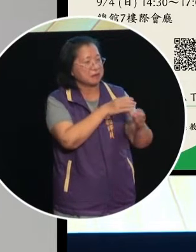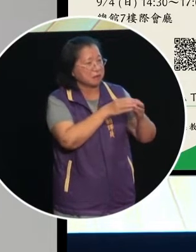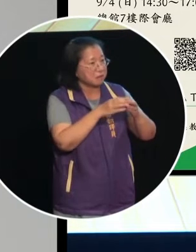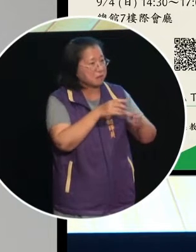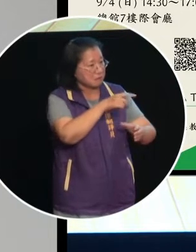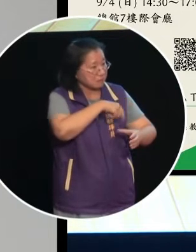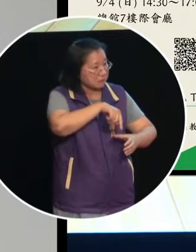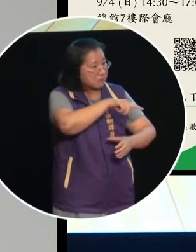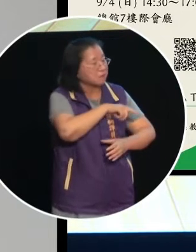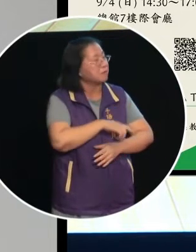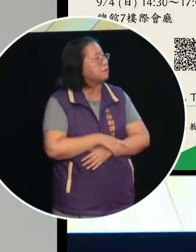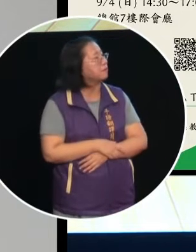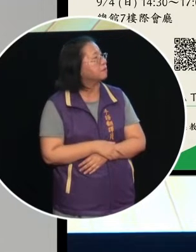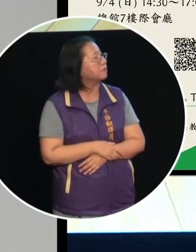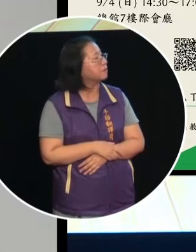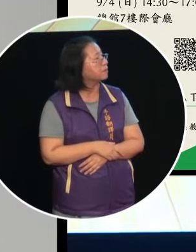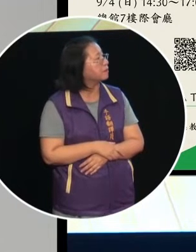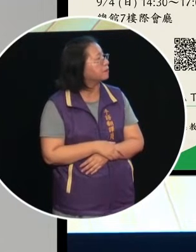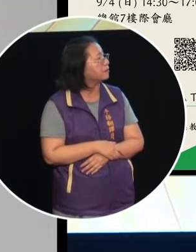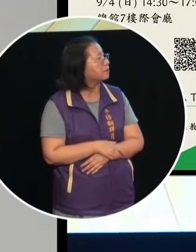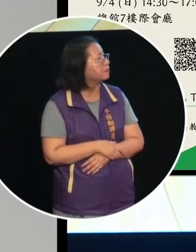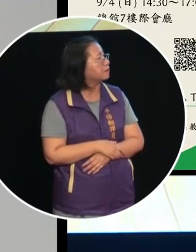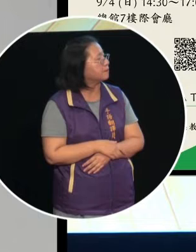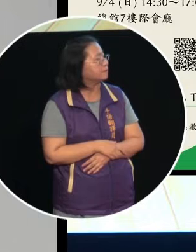有所危险的。那么。